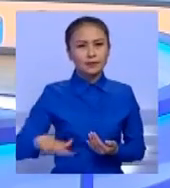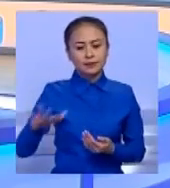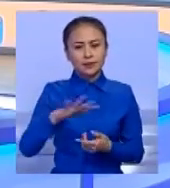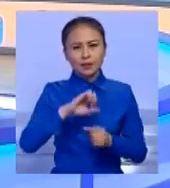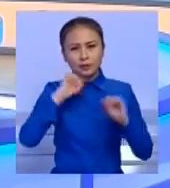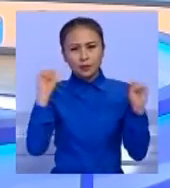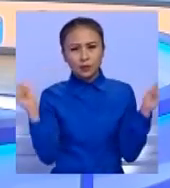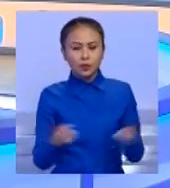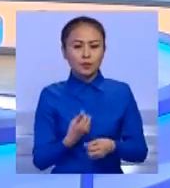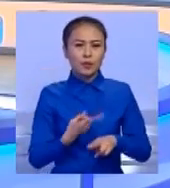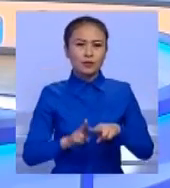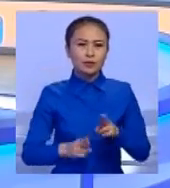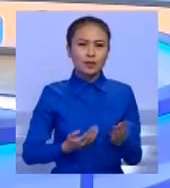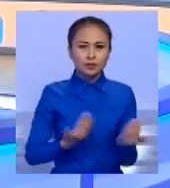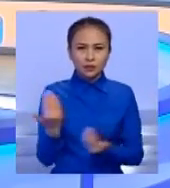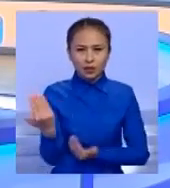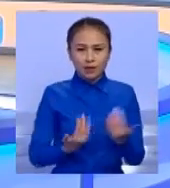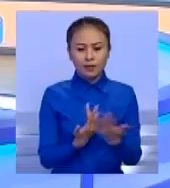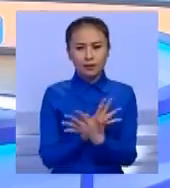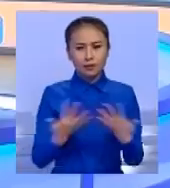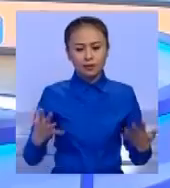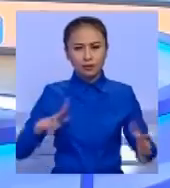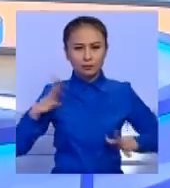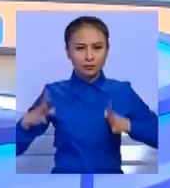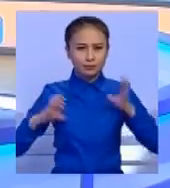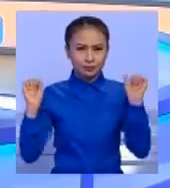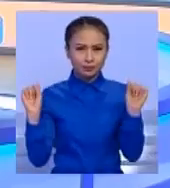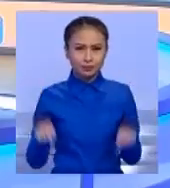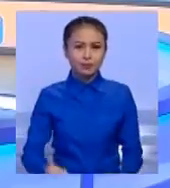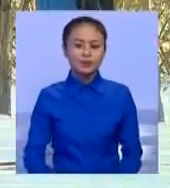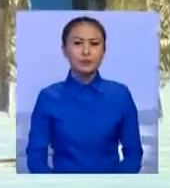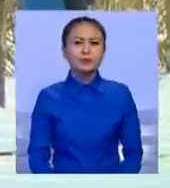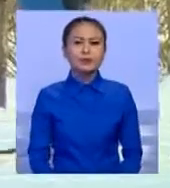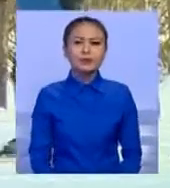сарай азында шаңғы теуіп ағзаны шынықтыруға да болады.